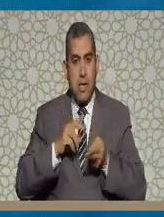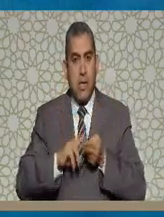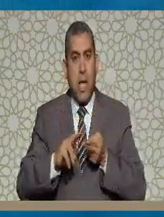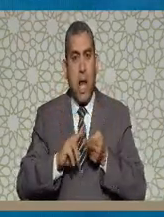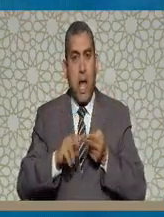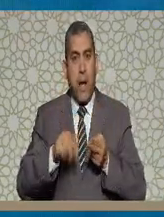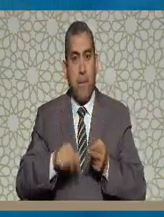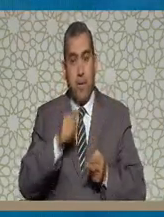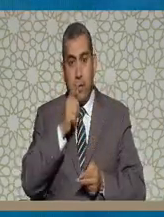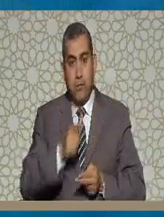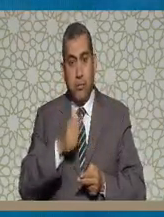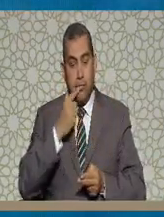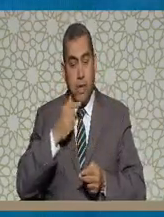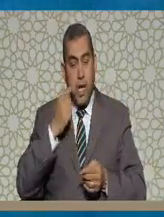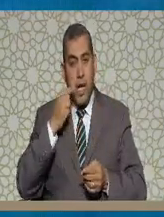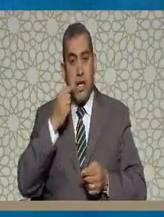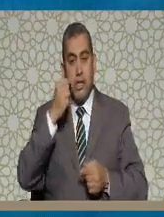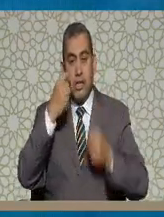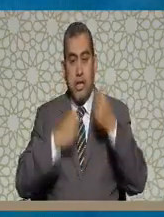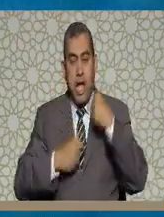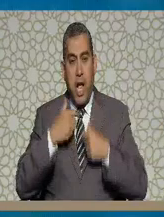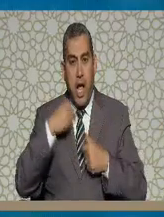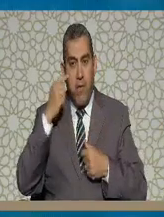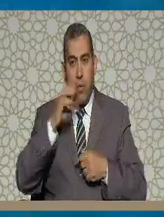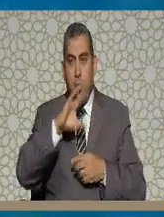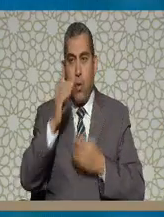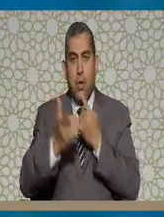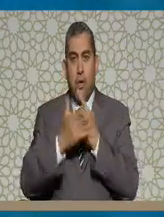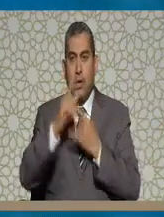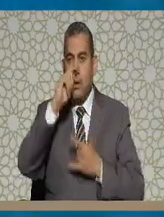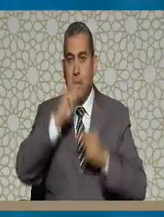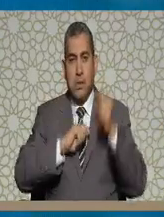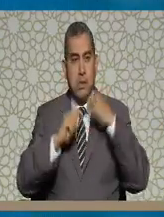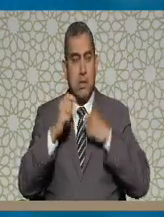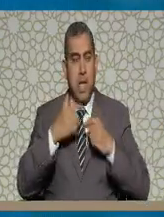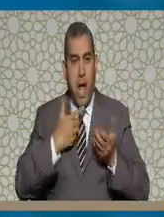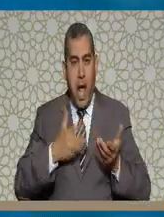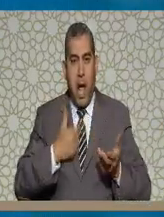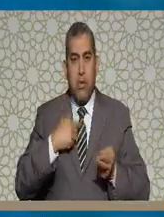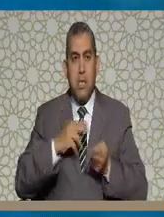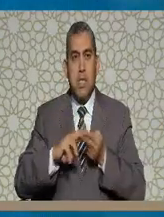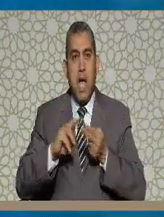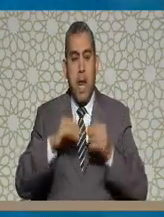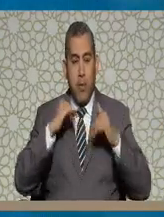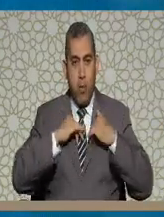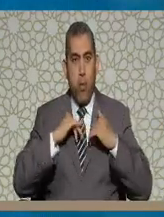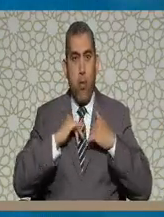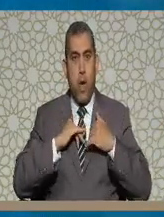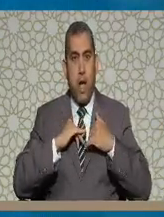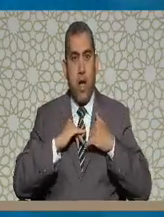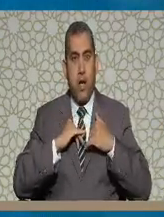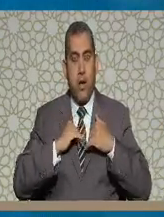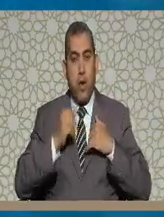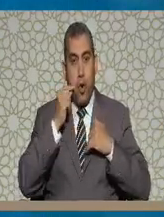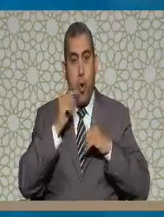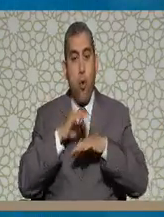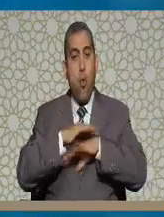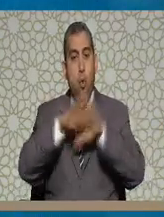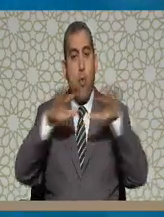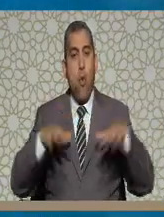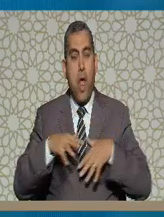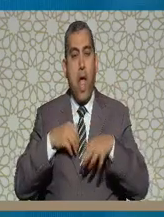الشخص اللي حاسس ان الناس خدعوه هو محتاج يحس بالسلام جواه كلنا محتاجين ان احنا